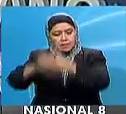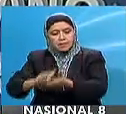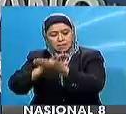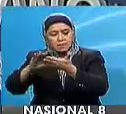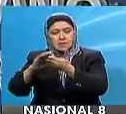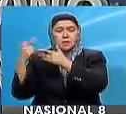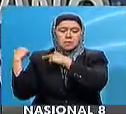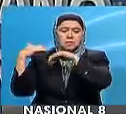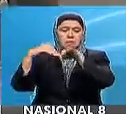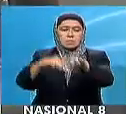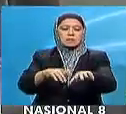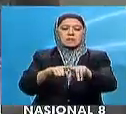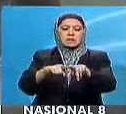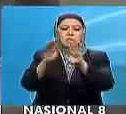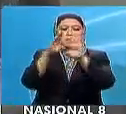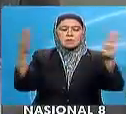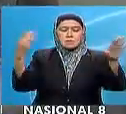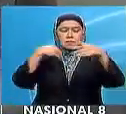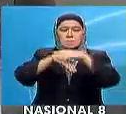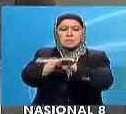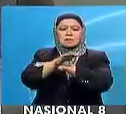Ibu pejabat polis daerah